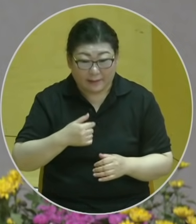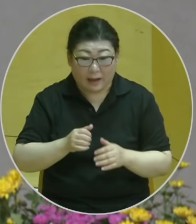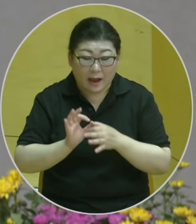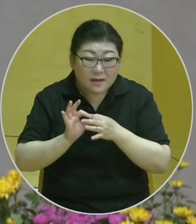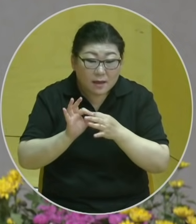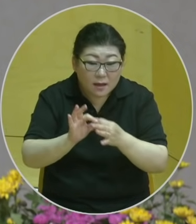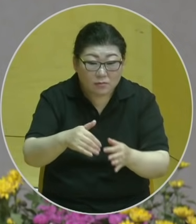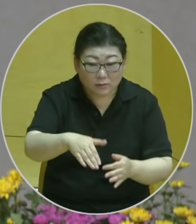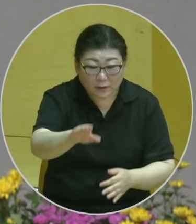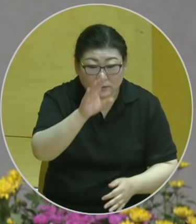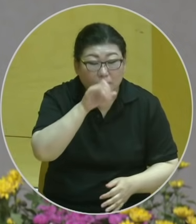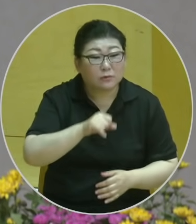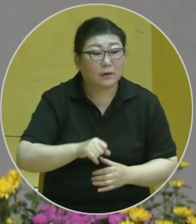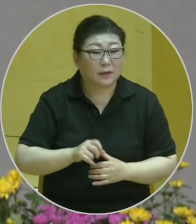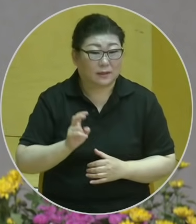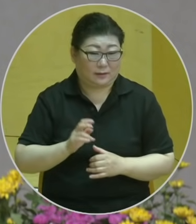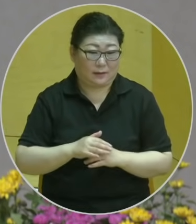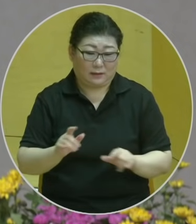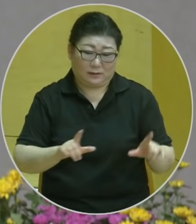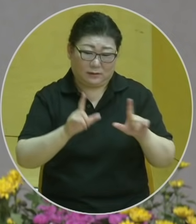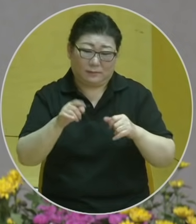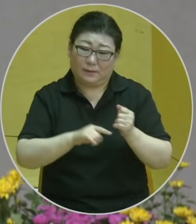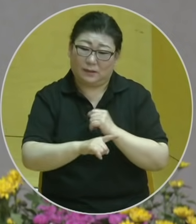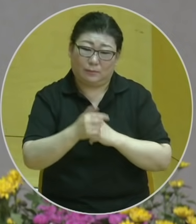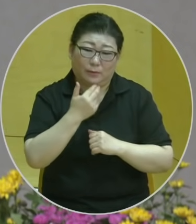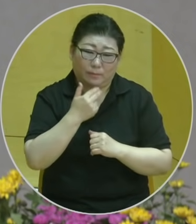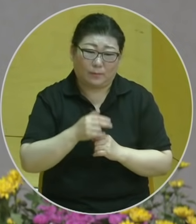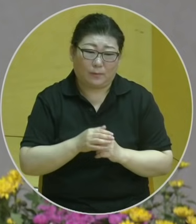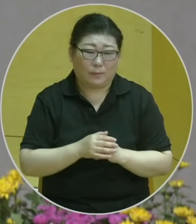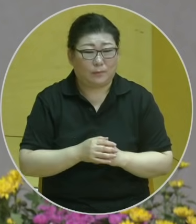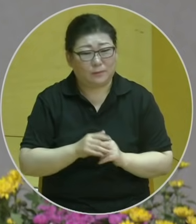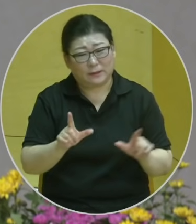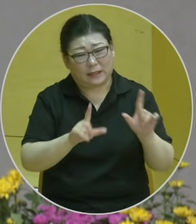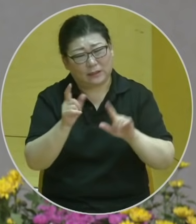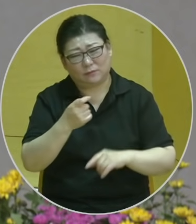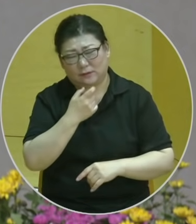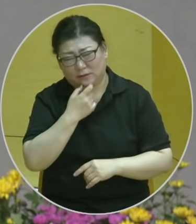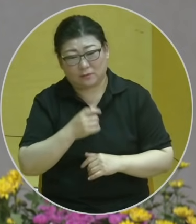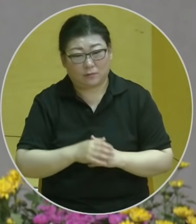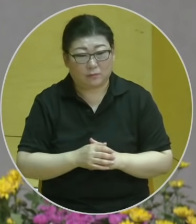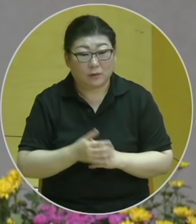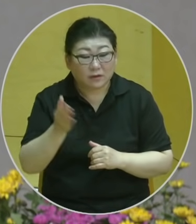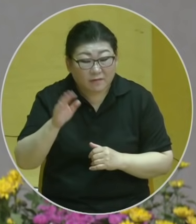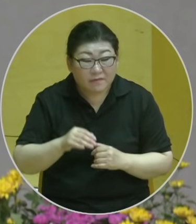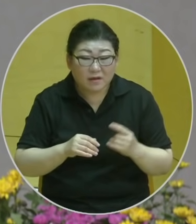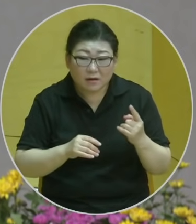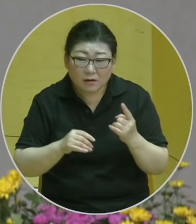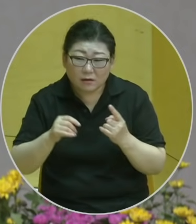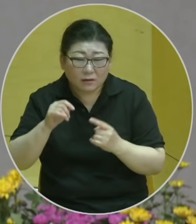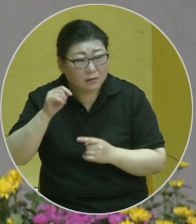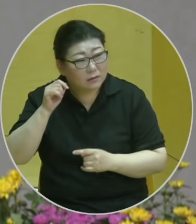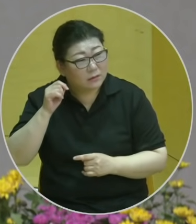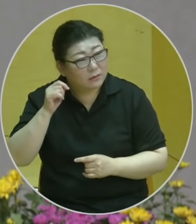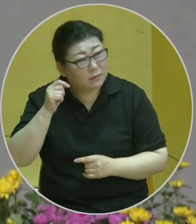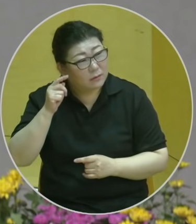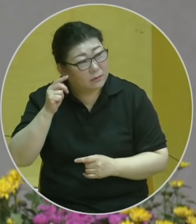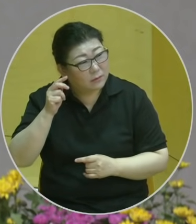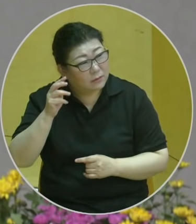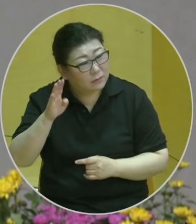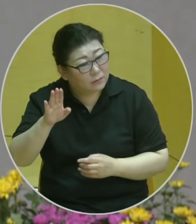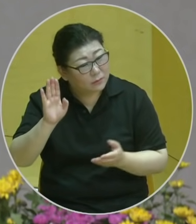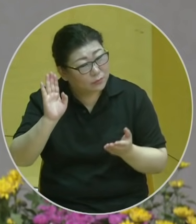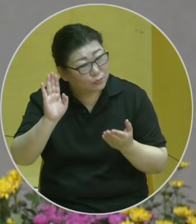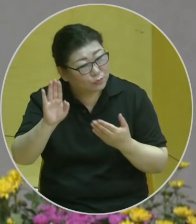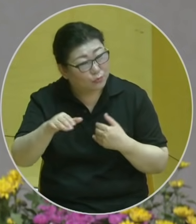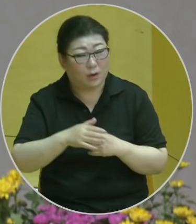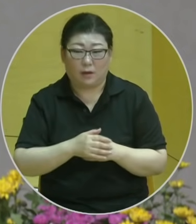삶의 의욕이 전혀 없고 살 수 있는 생각도 하지 못하고. 근데 일주일, 2주쯤 지나면서 조금씩